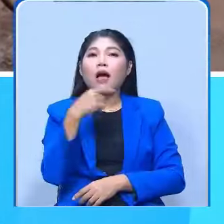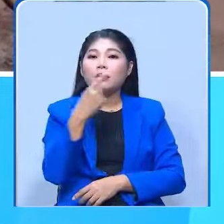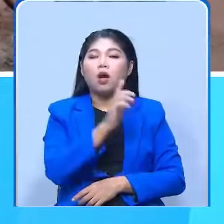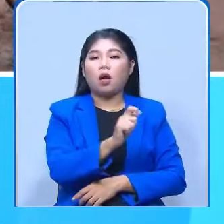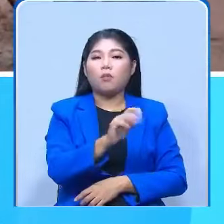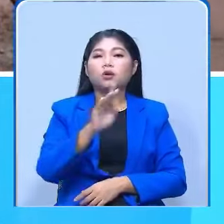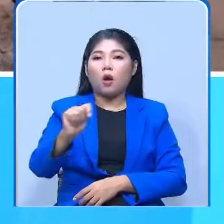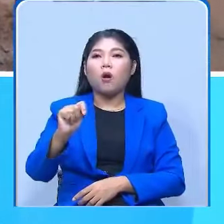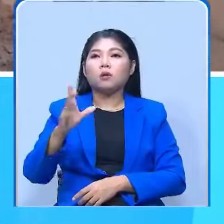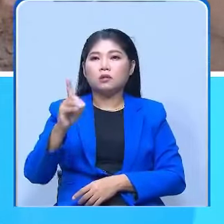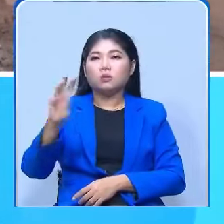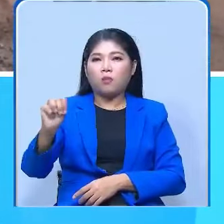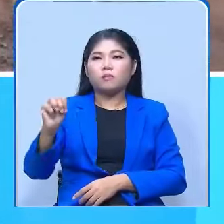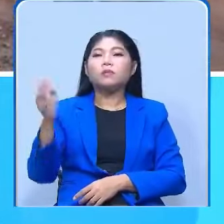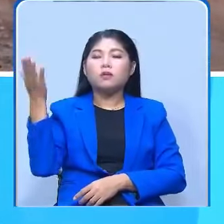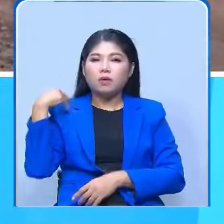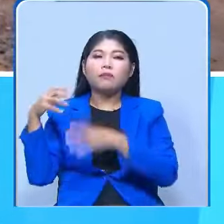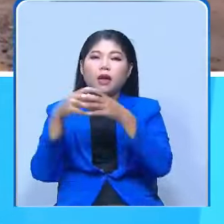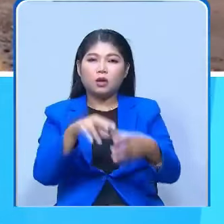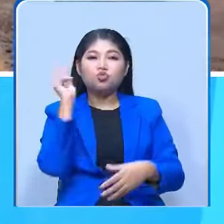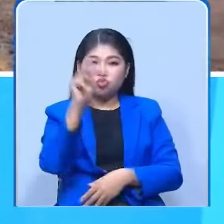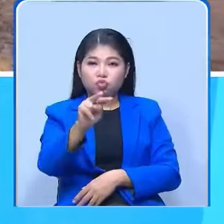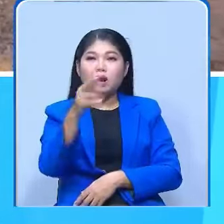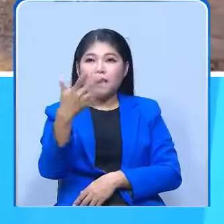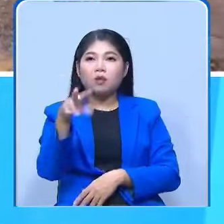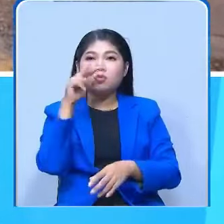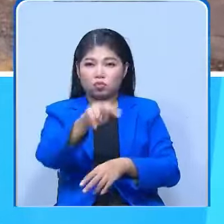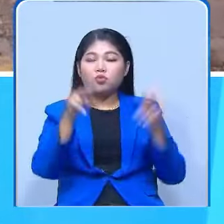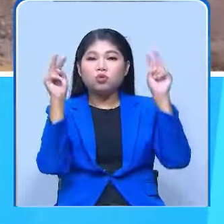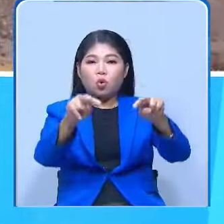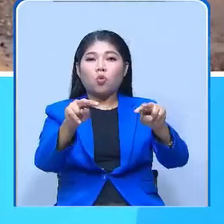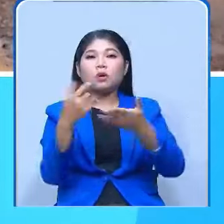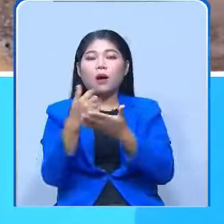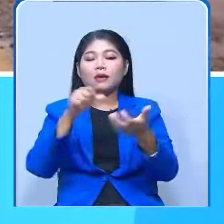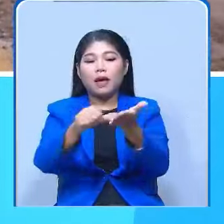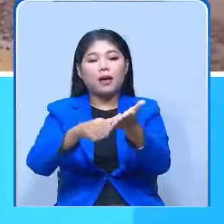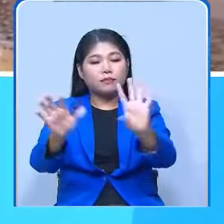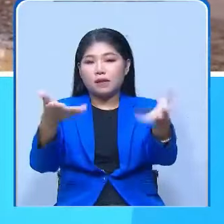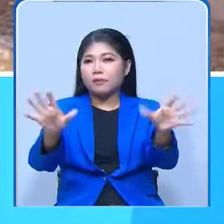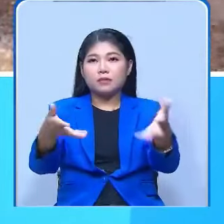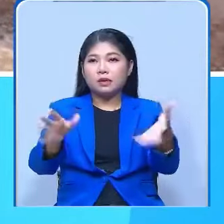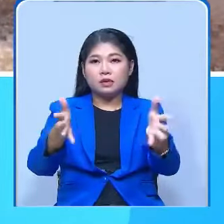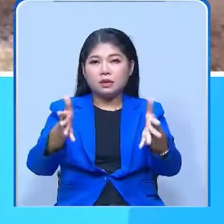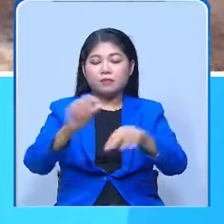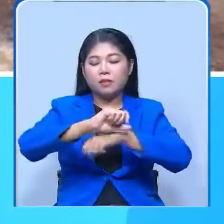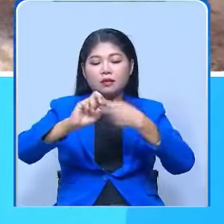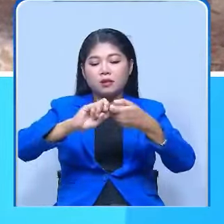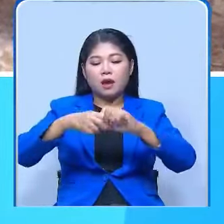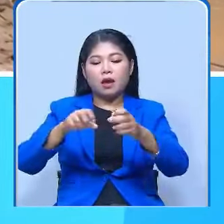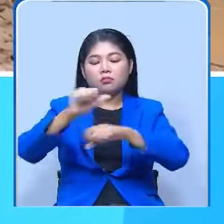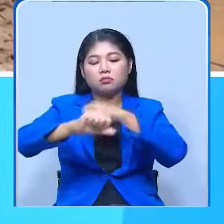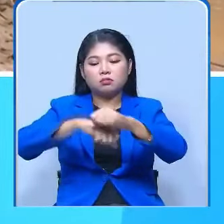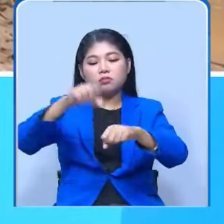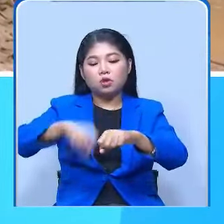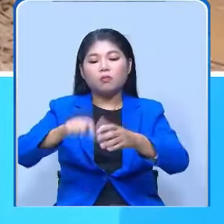มที่ผ่านมาเคยลงมาดูแล้วไม่ใช่ไม่ดูแต่ดูแล้วไม่ทำอะไรมันก็เหมือนกับไม่ได้ดูถูกไห ม เพราะว่าไร้วี่แววที่จะซ่อมสร้างนะคะ